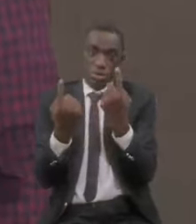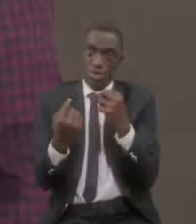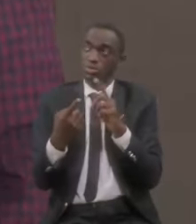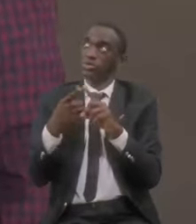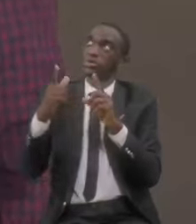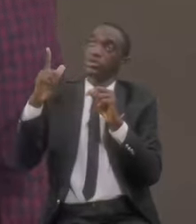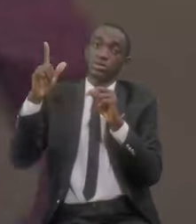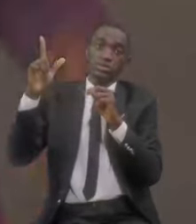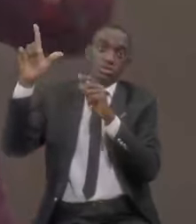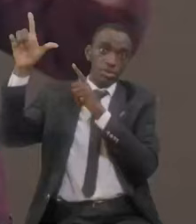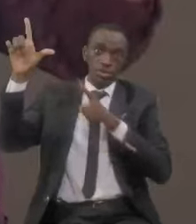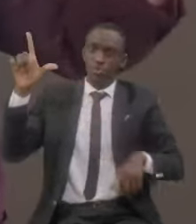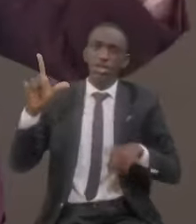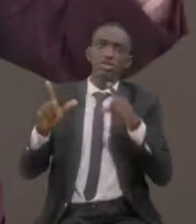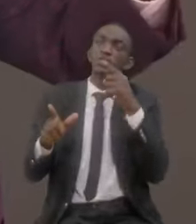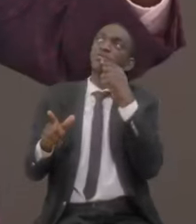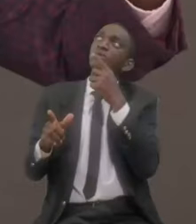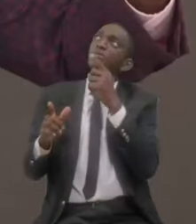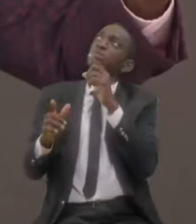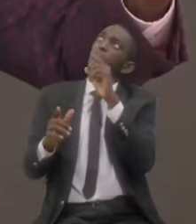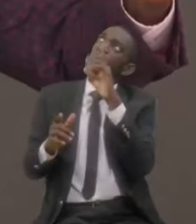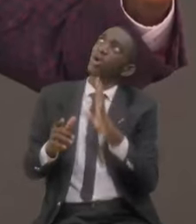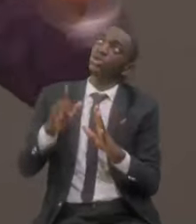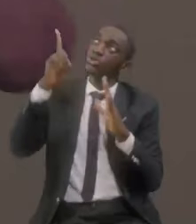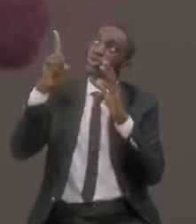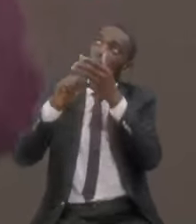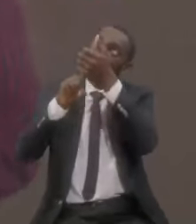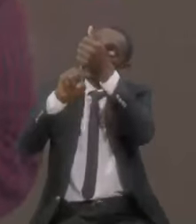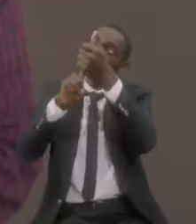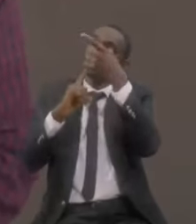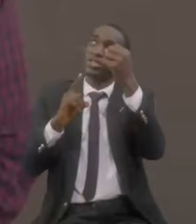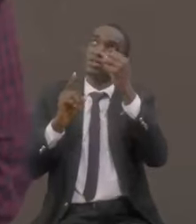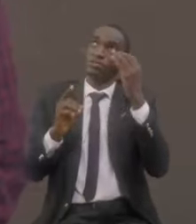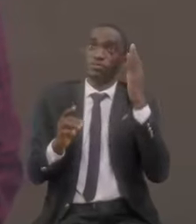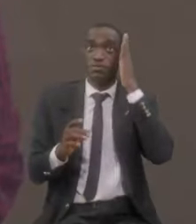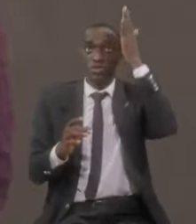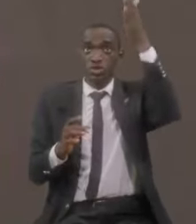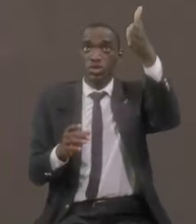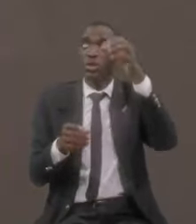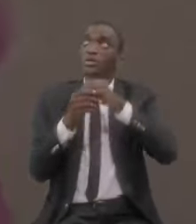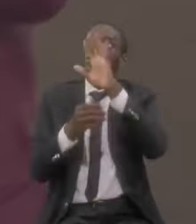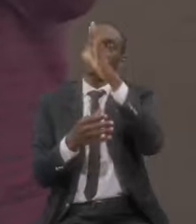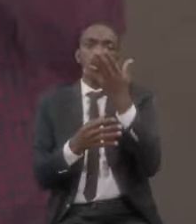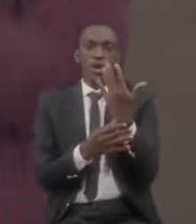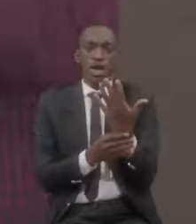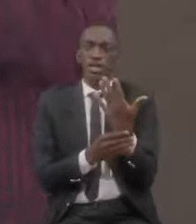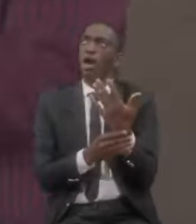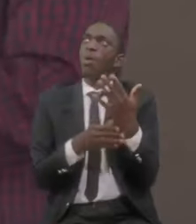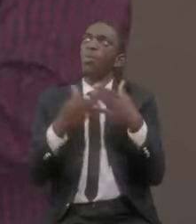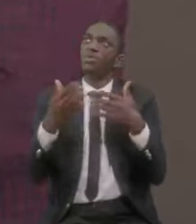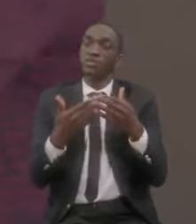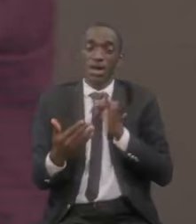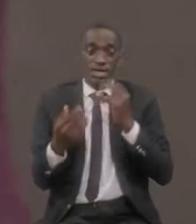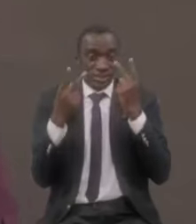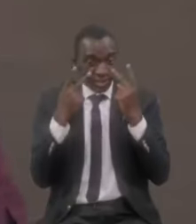que Dieu tient l'avenir entre ses mains. Et peu importe ce que je vois maintenant, peu importe ce que je connais maintenant, est